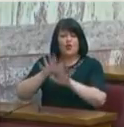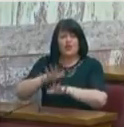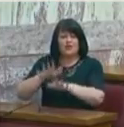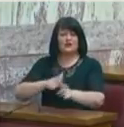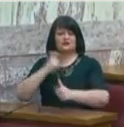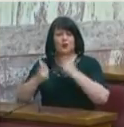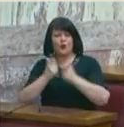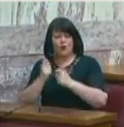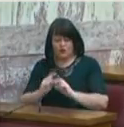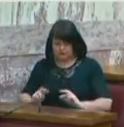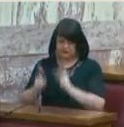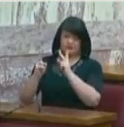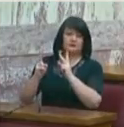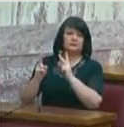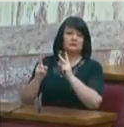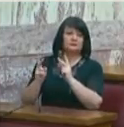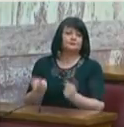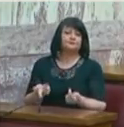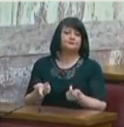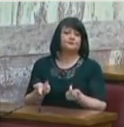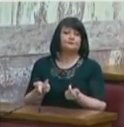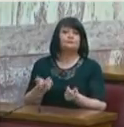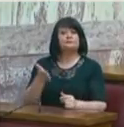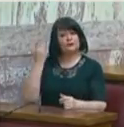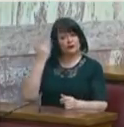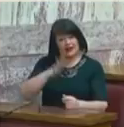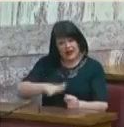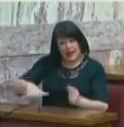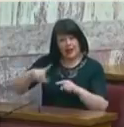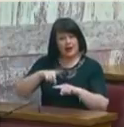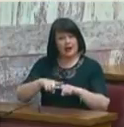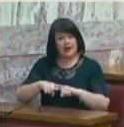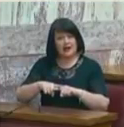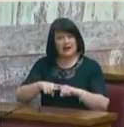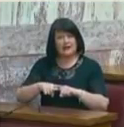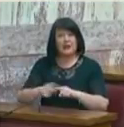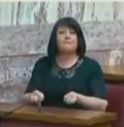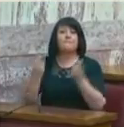κινητοποίησεις. Αυτή η Ελλάδα όμως είναι παρελθόν πια.